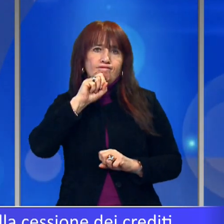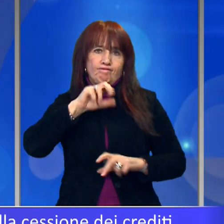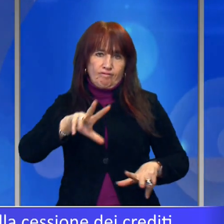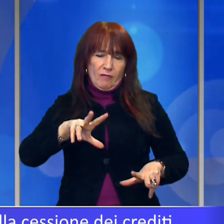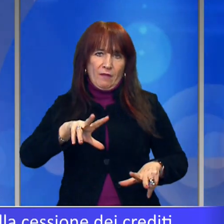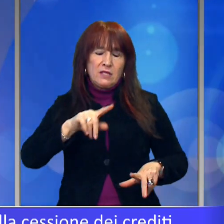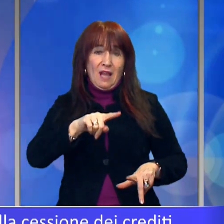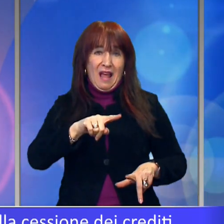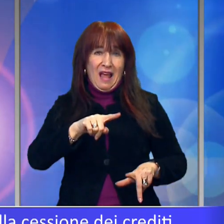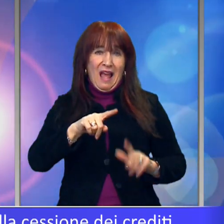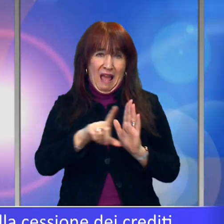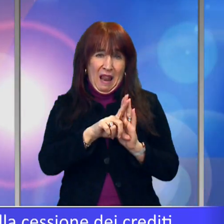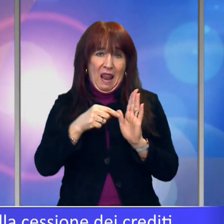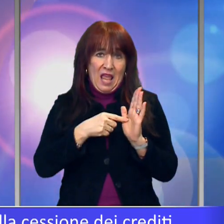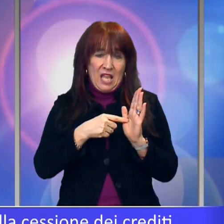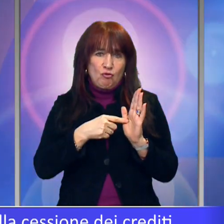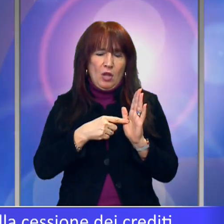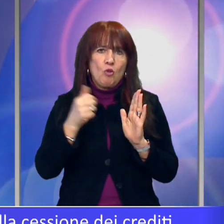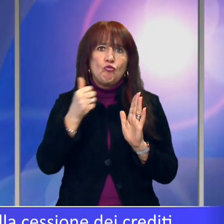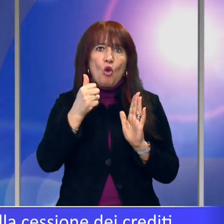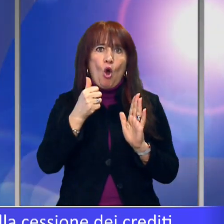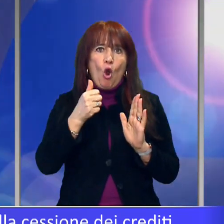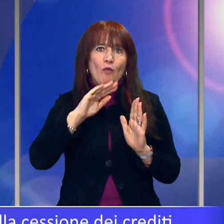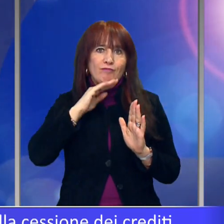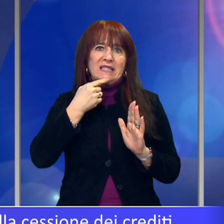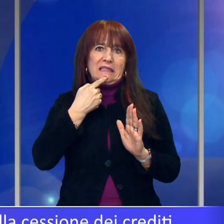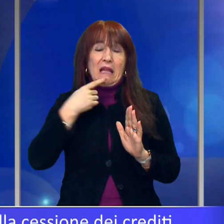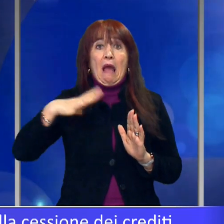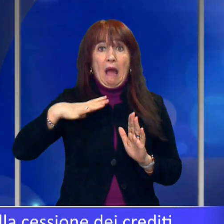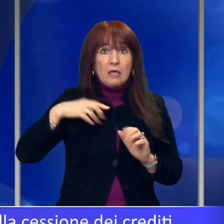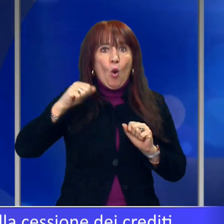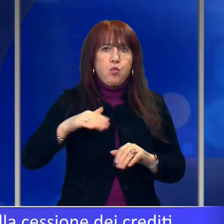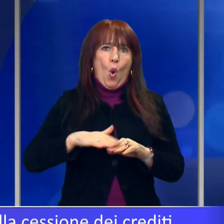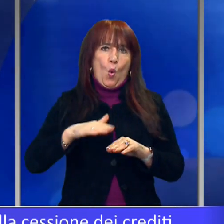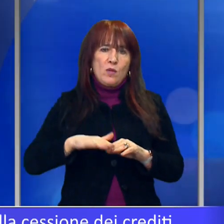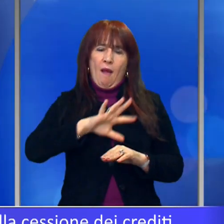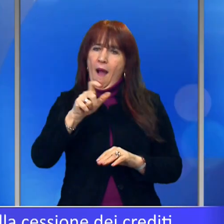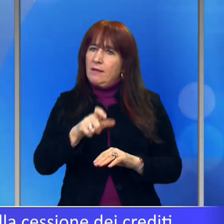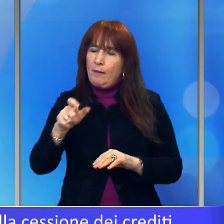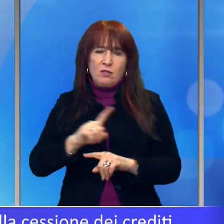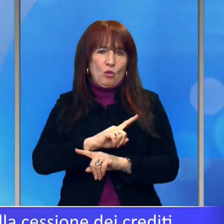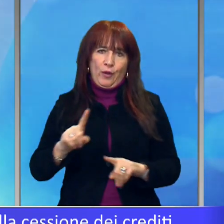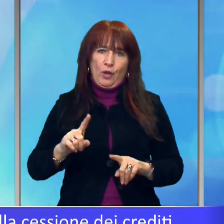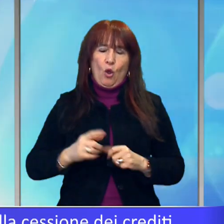permetterà solo a chi è più ricco di usare le agevolazioni